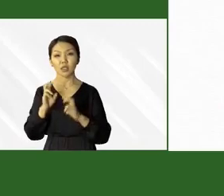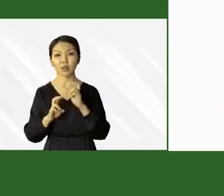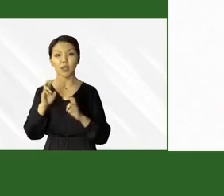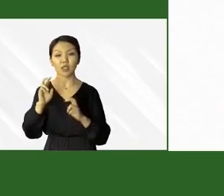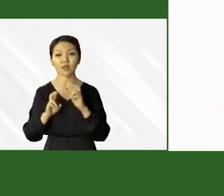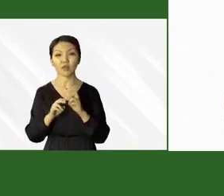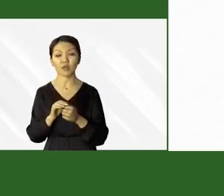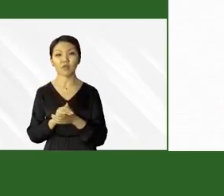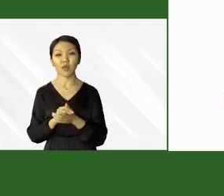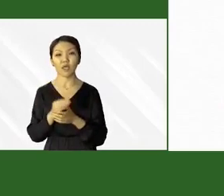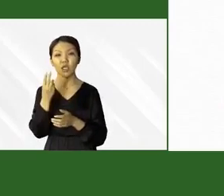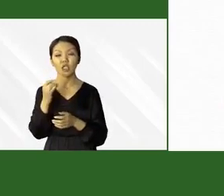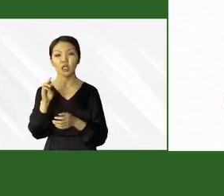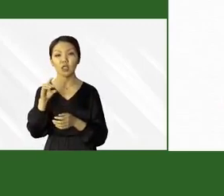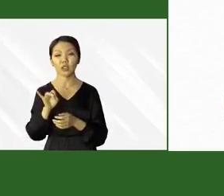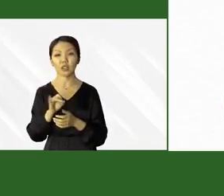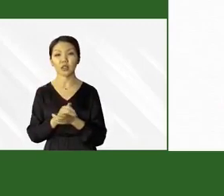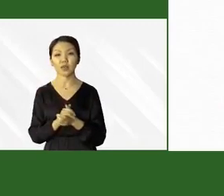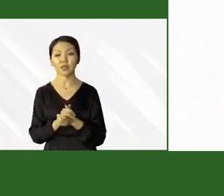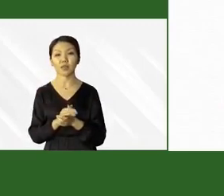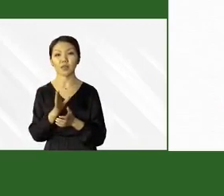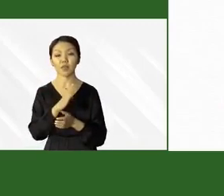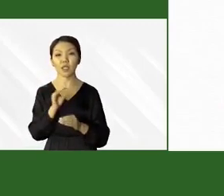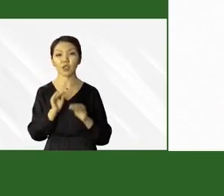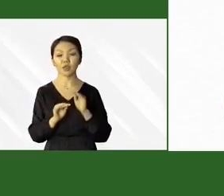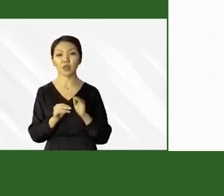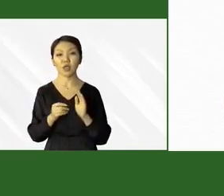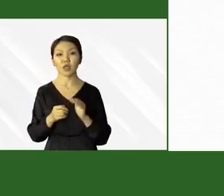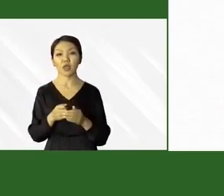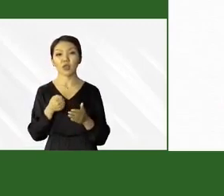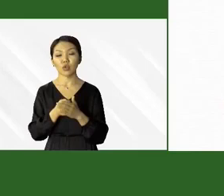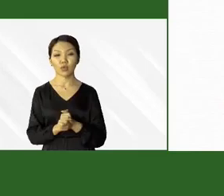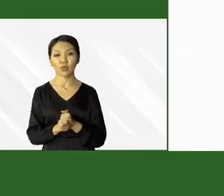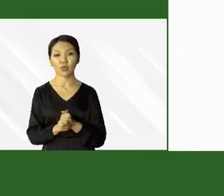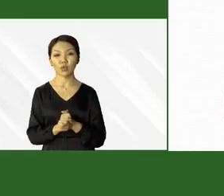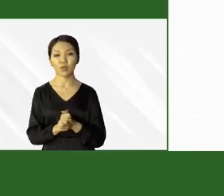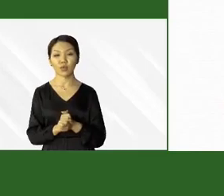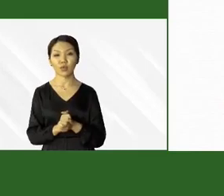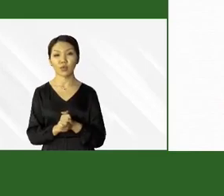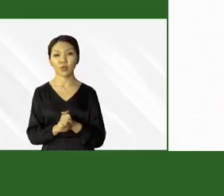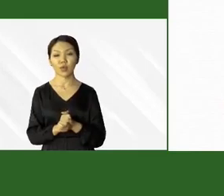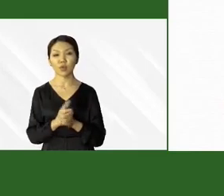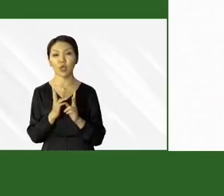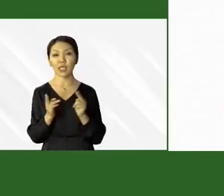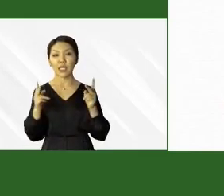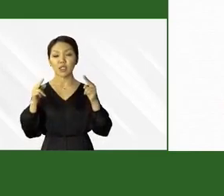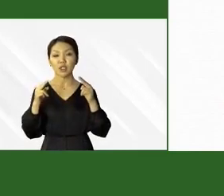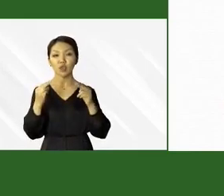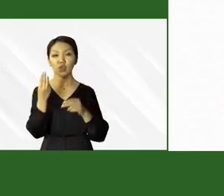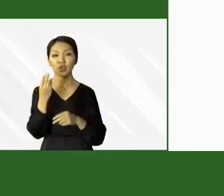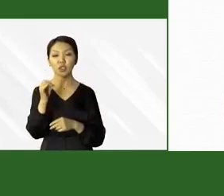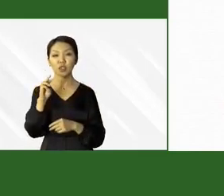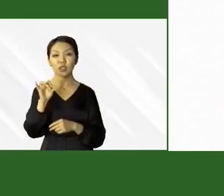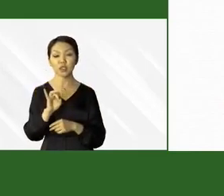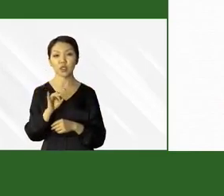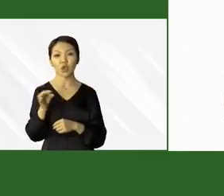с 1932 по 1966 годы. По настригу шерсти область